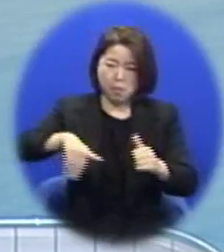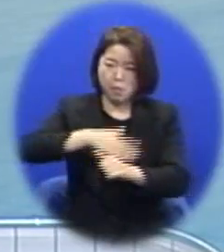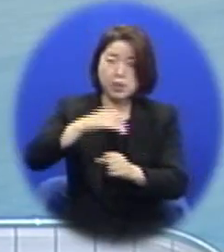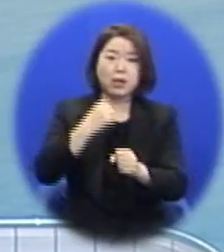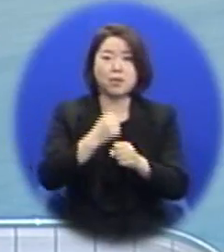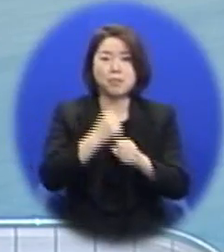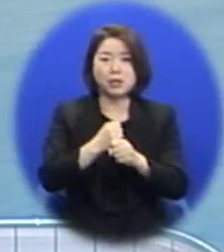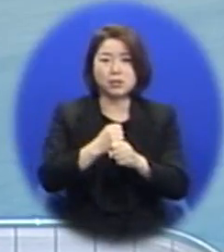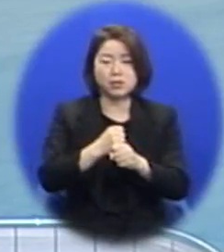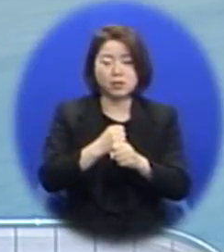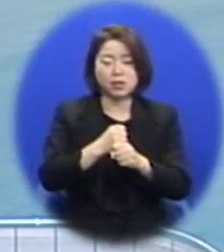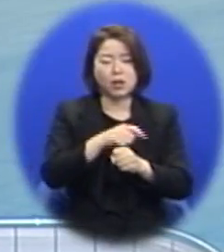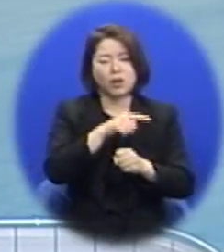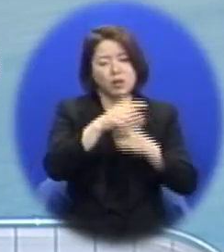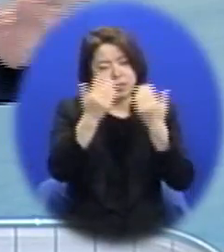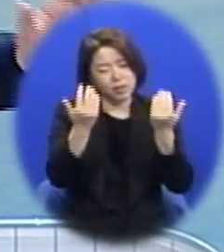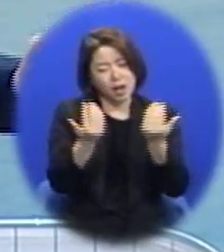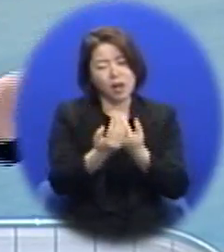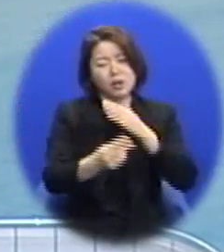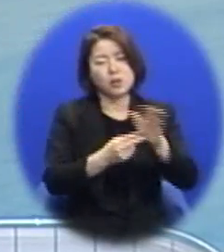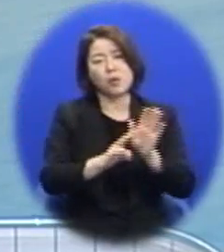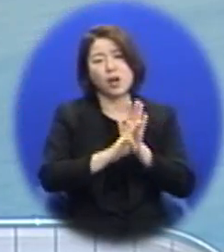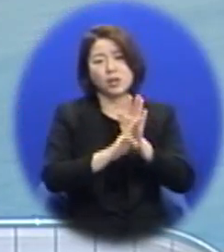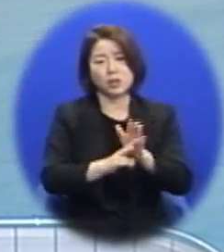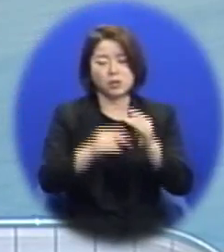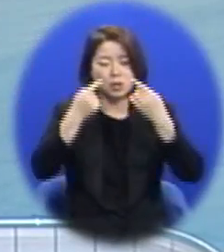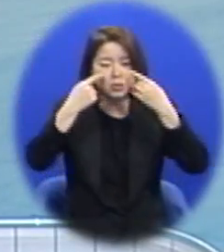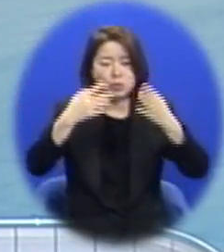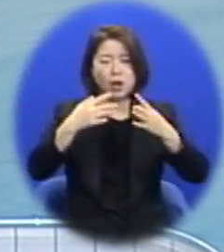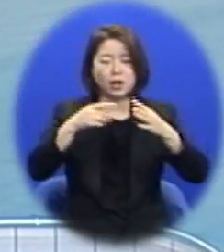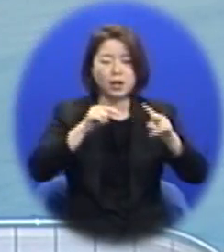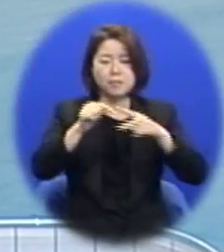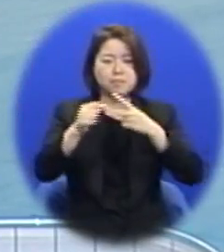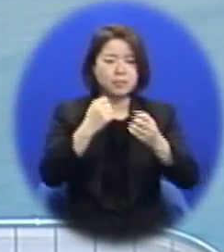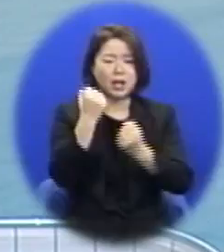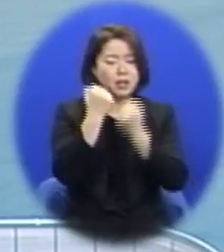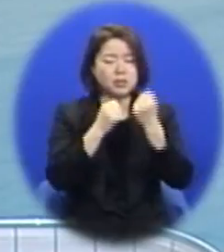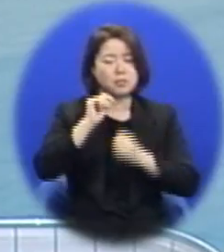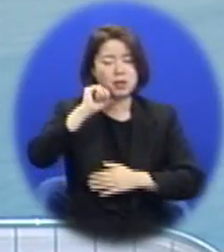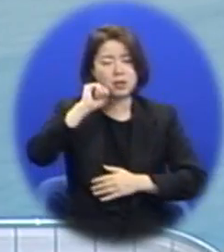다 요한계시록에 대한 정확한 해석이 아닙니다.